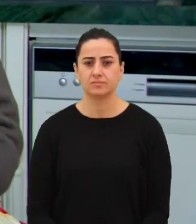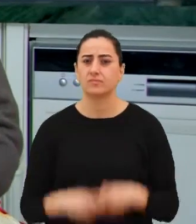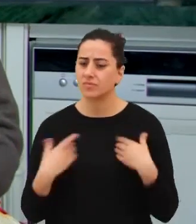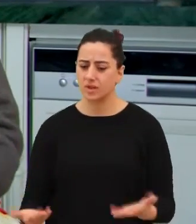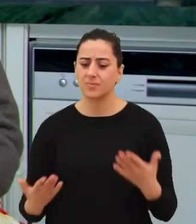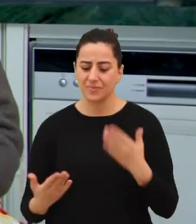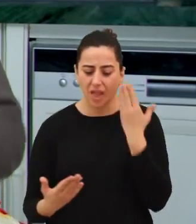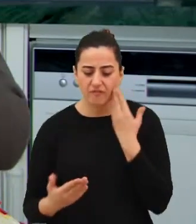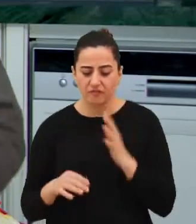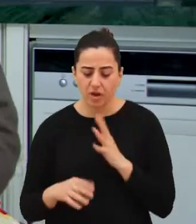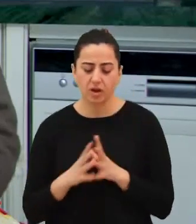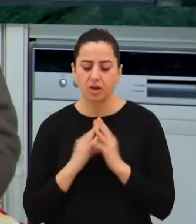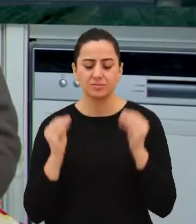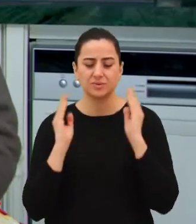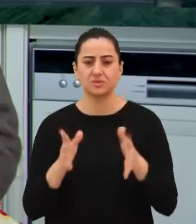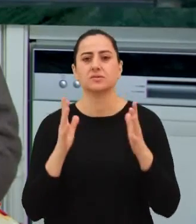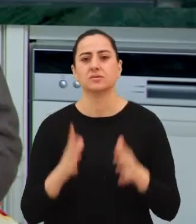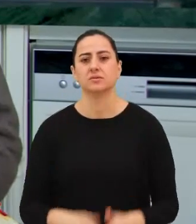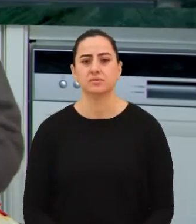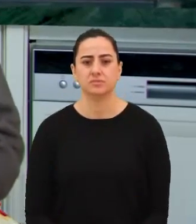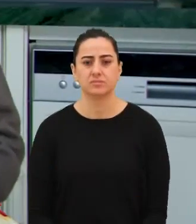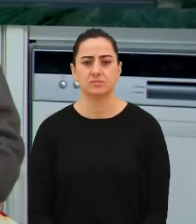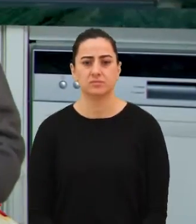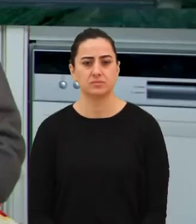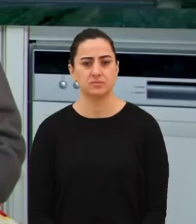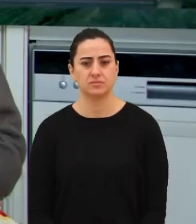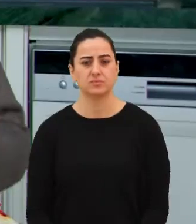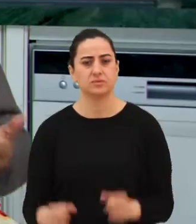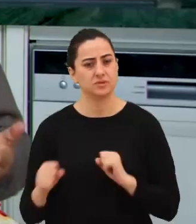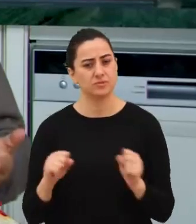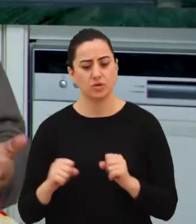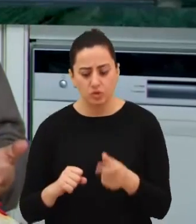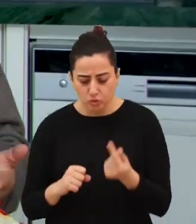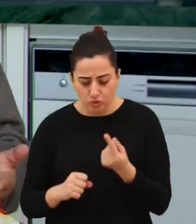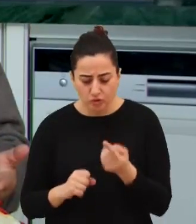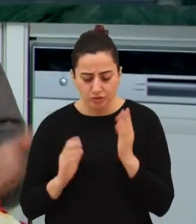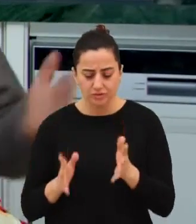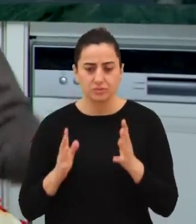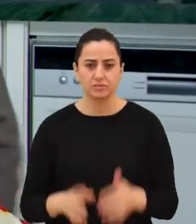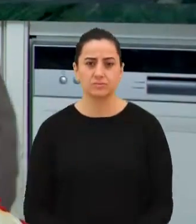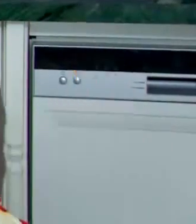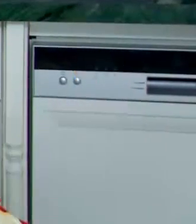Çıncağız bir zevkin vardı, onu da içki ettin ya. Şahane bak. Güzelim, kuru fasulye.